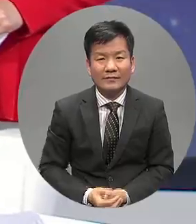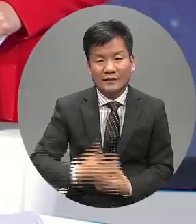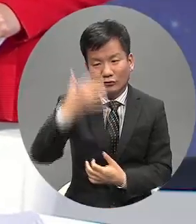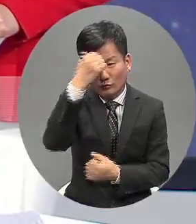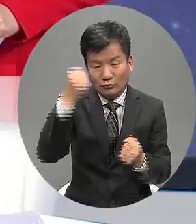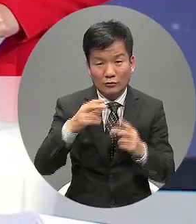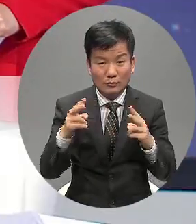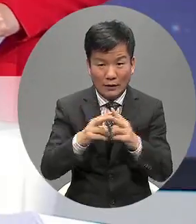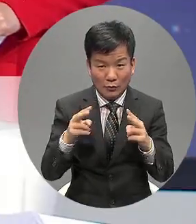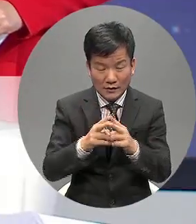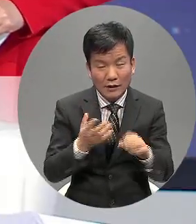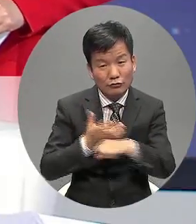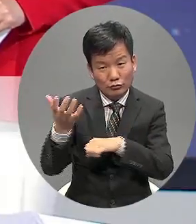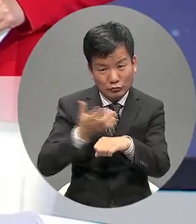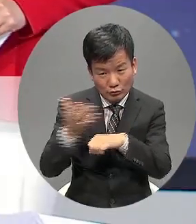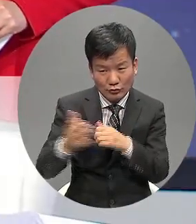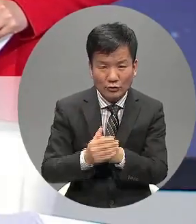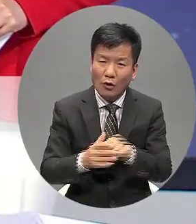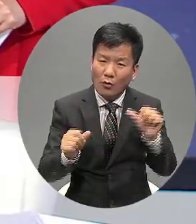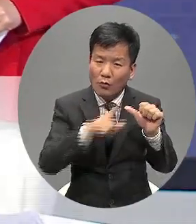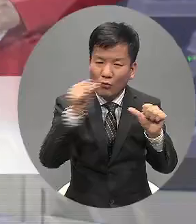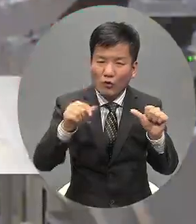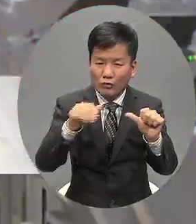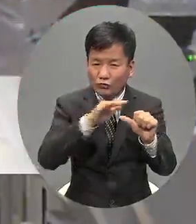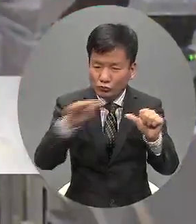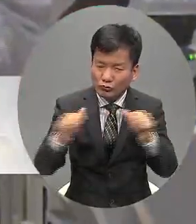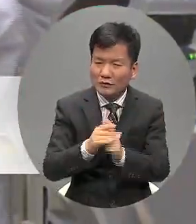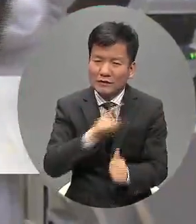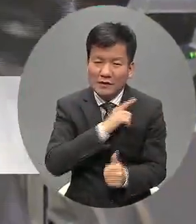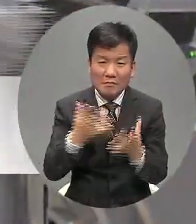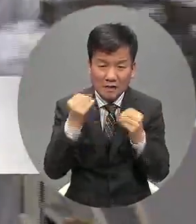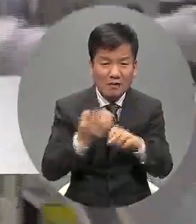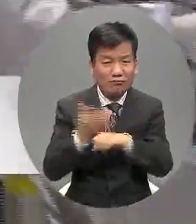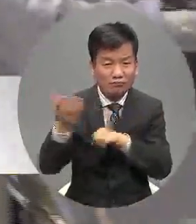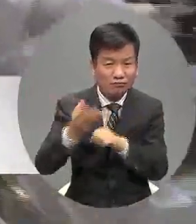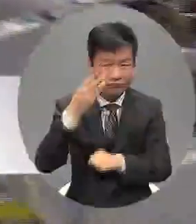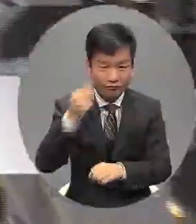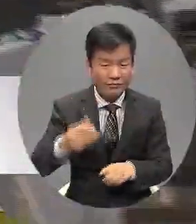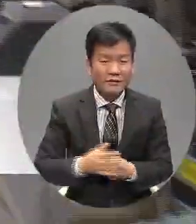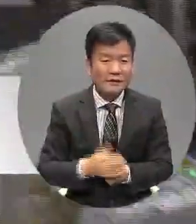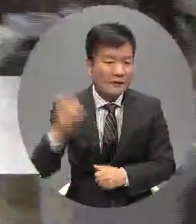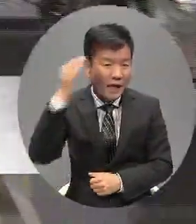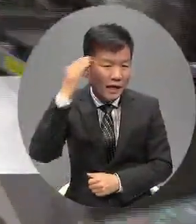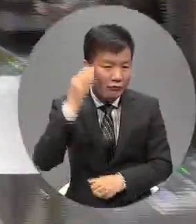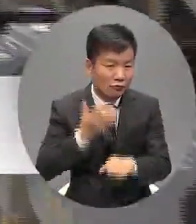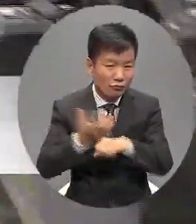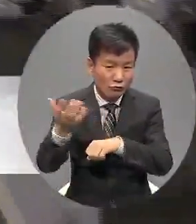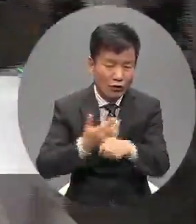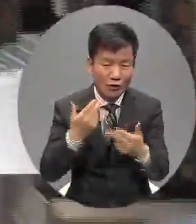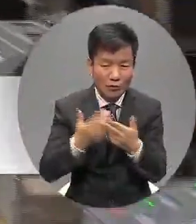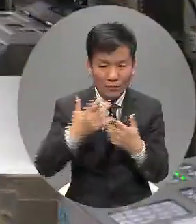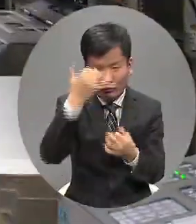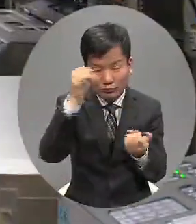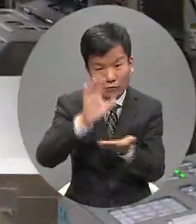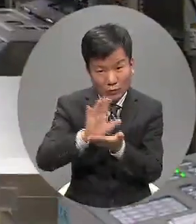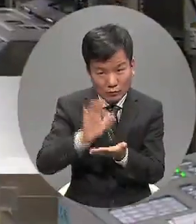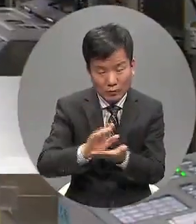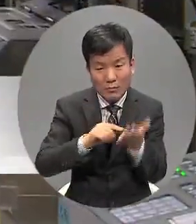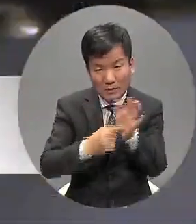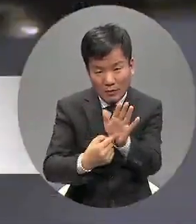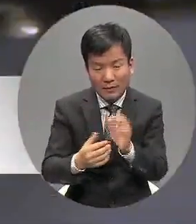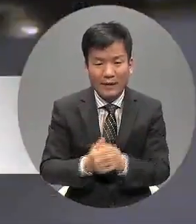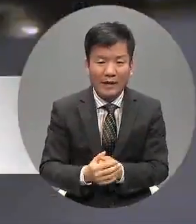충북 반도체 수출이 역대 5월 중 최고 실적을 기록했습니다. 한국무역협회 충북지역본부에